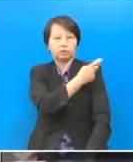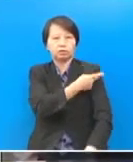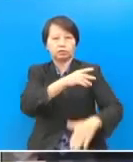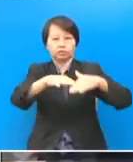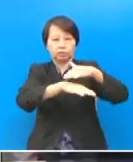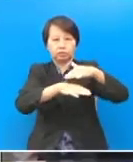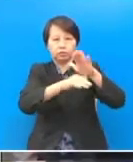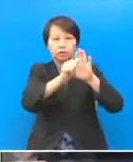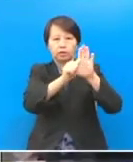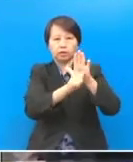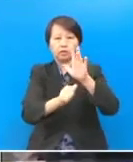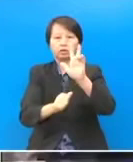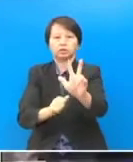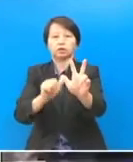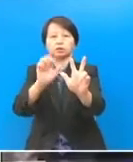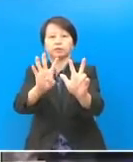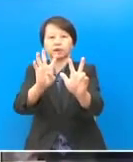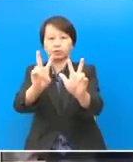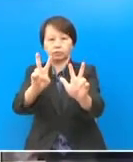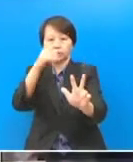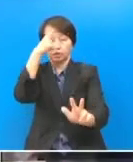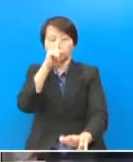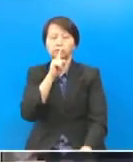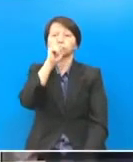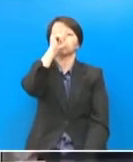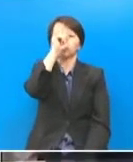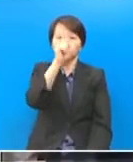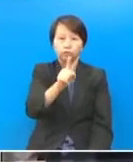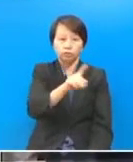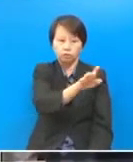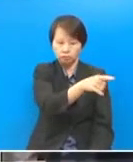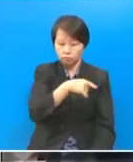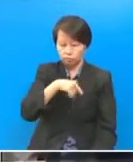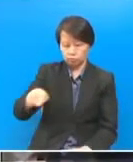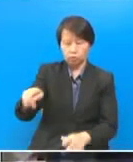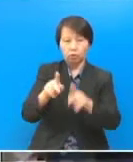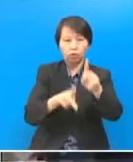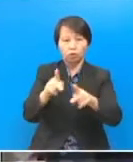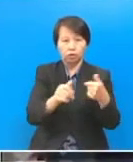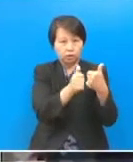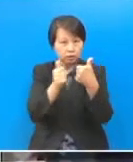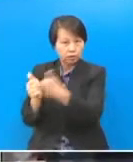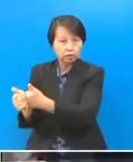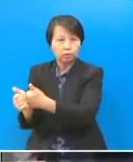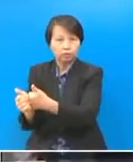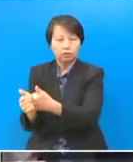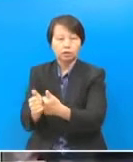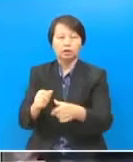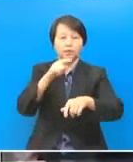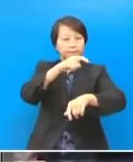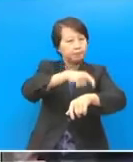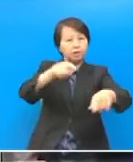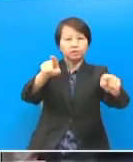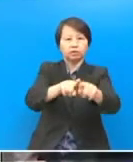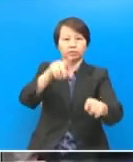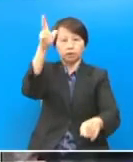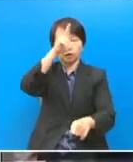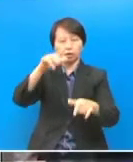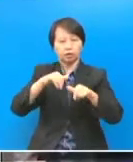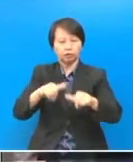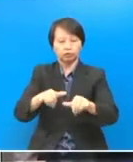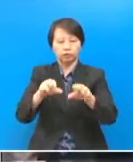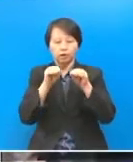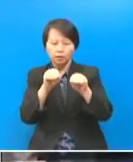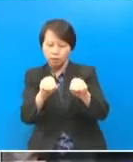akta 342 bagi memastikan pematu hanya pada masa yang sama kerajaan juga terus memberi